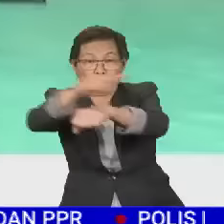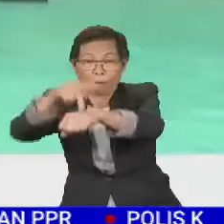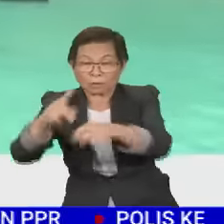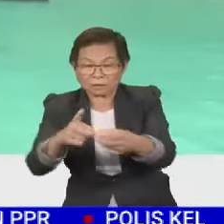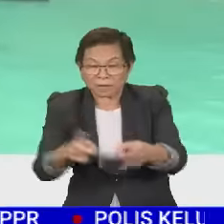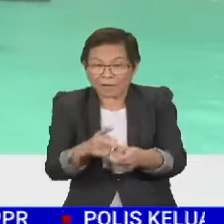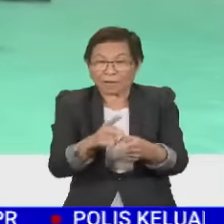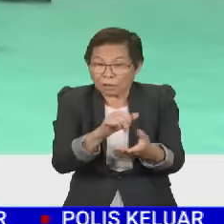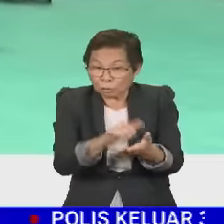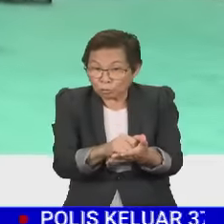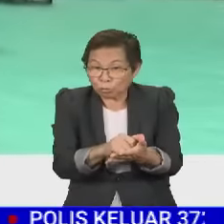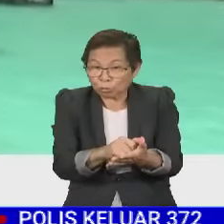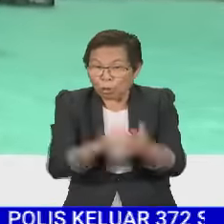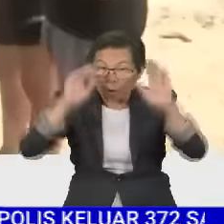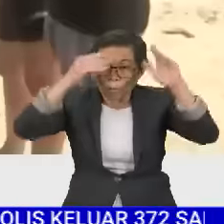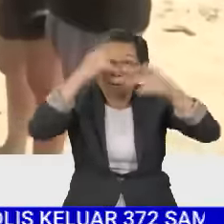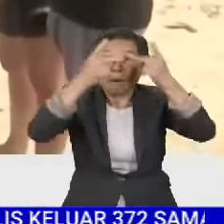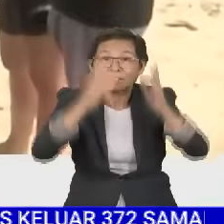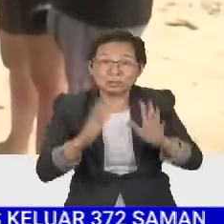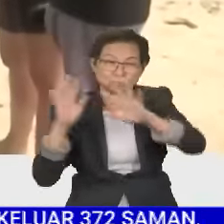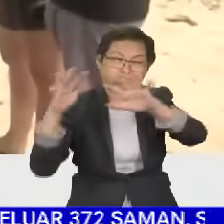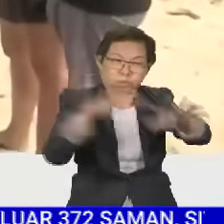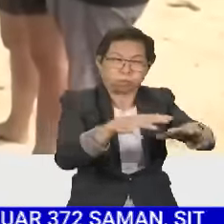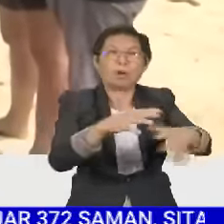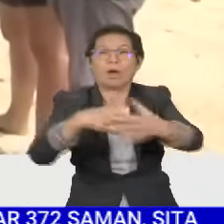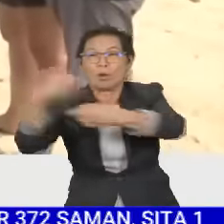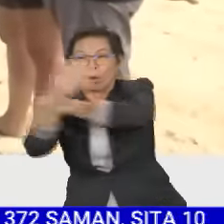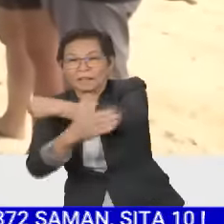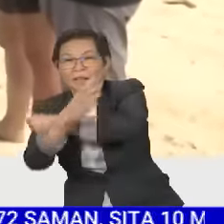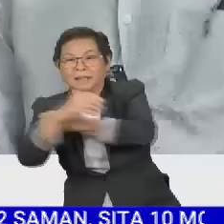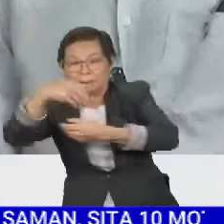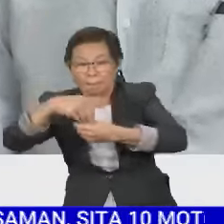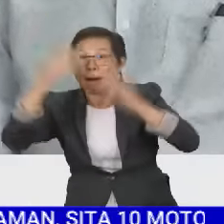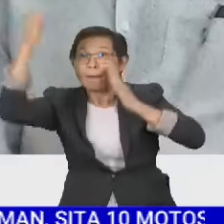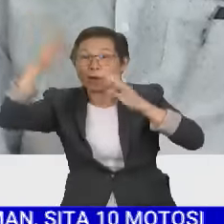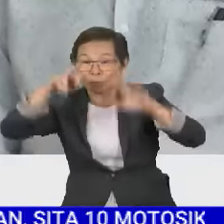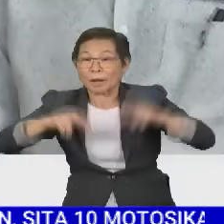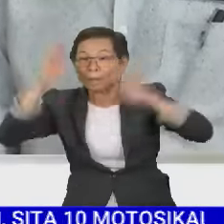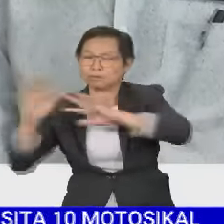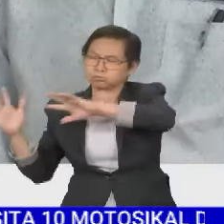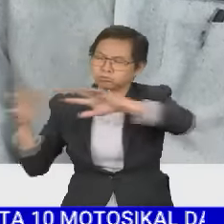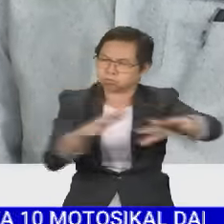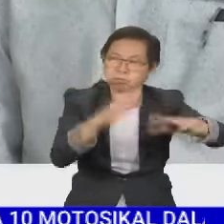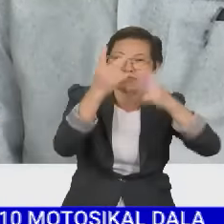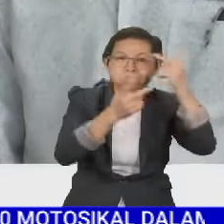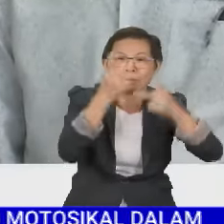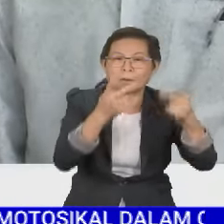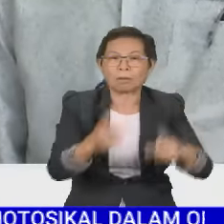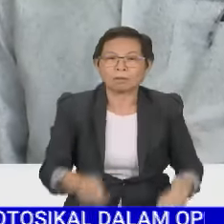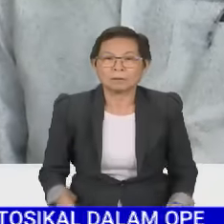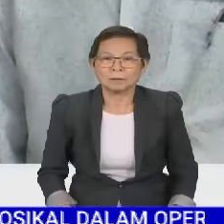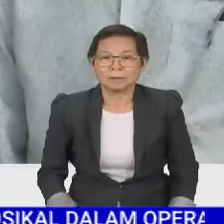di daerah berkenaan adalah tumpuan pelancong dari dalam dan luar negara kebanyakan case adalah berasal dari pulau